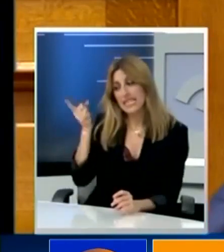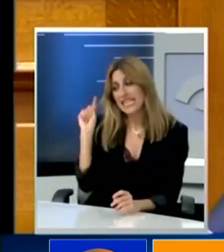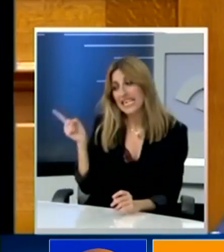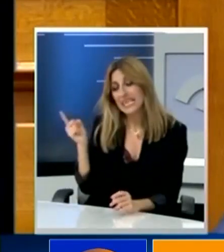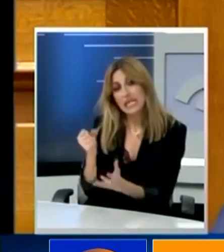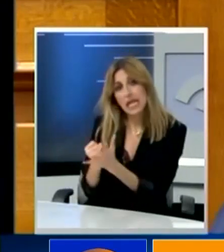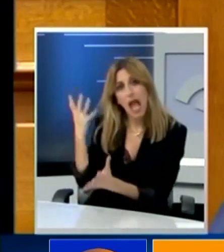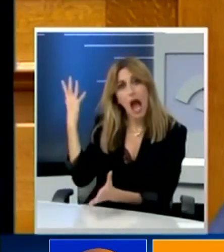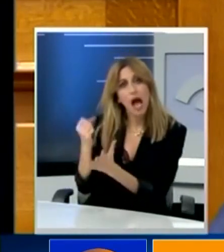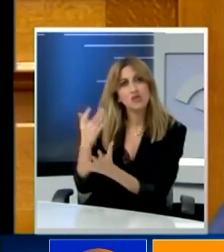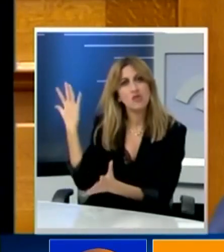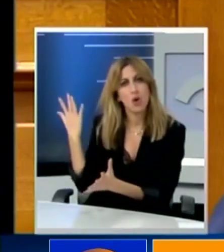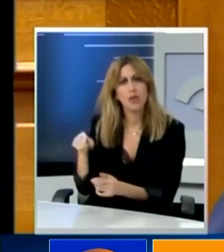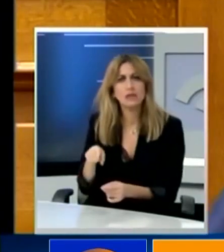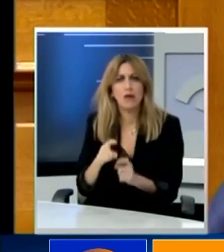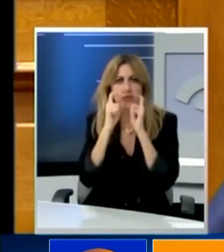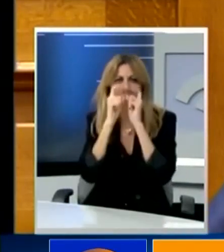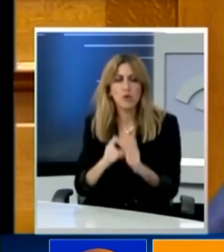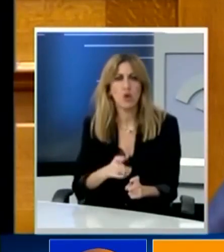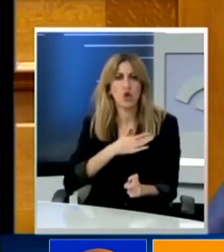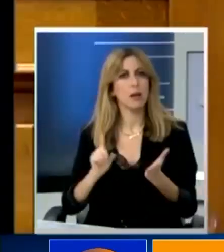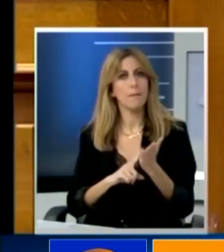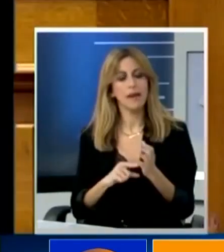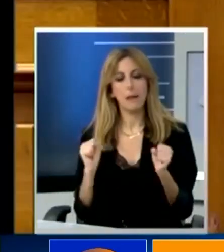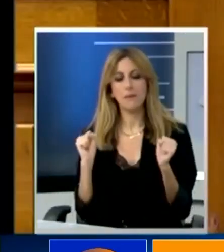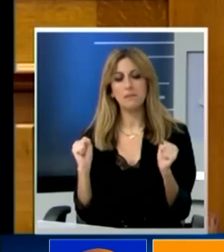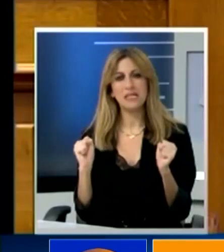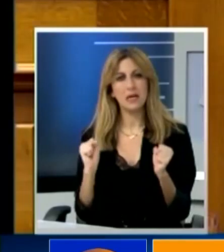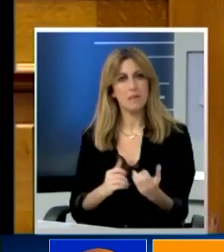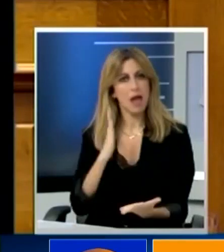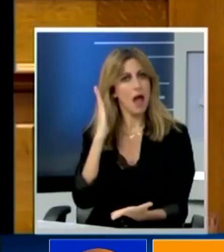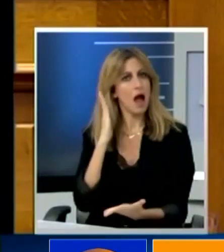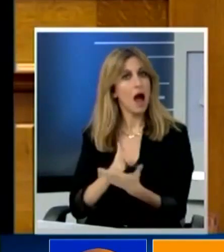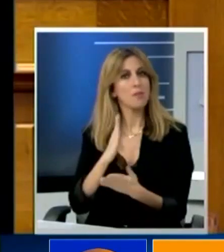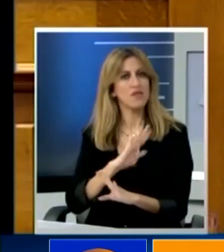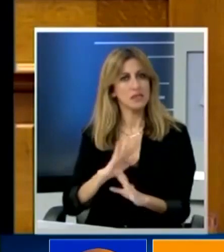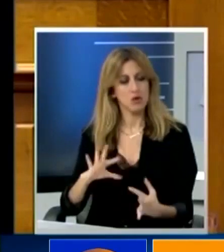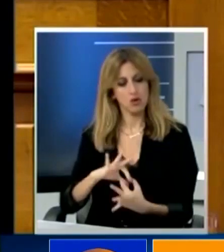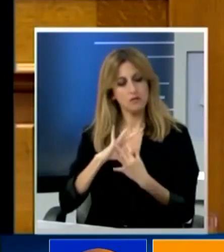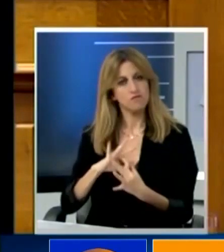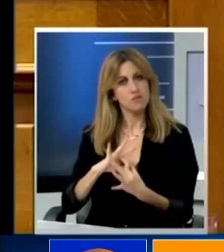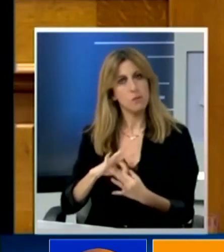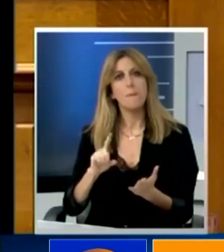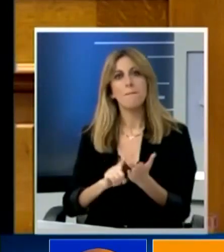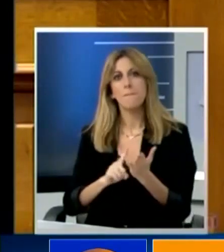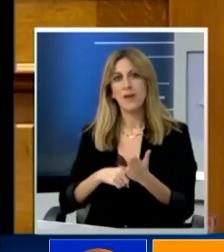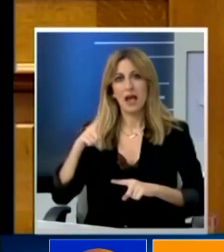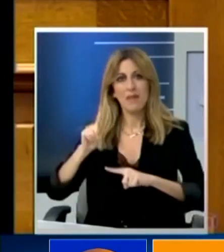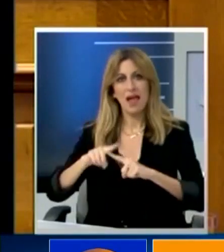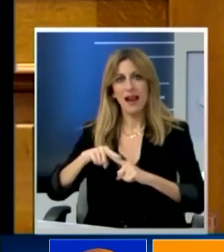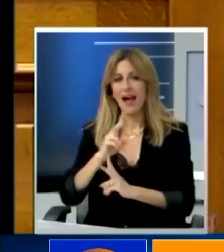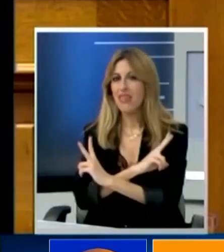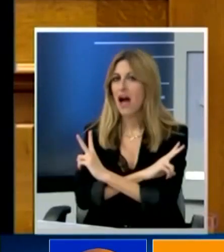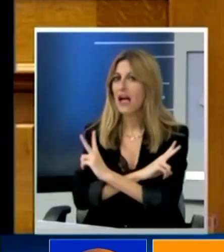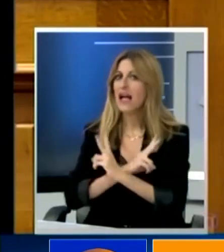Είναι υποχρέωση, θα έλεγα, πατριωτικό μας καθήκον να το πράξουμε. Επιβάλλεται να υπάρξουν καθαρές εθνικές γραμμές που